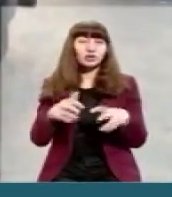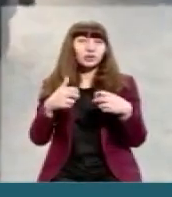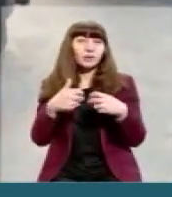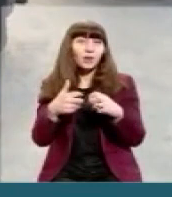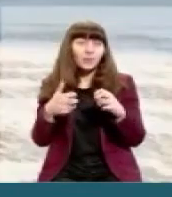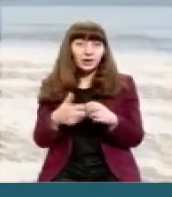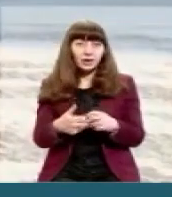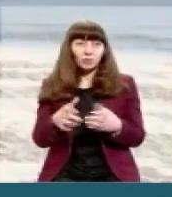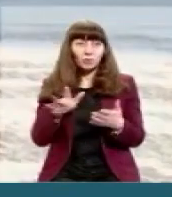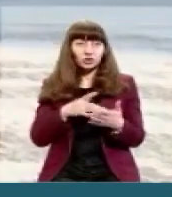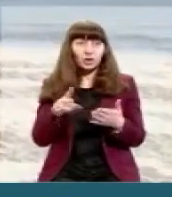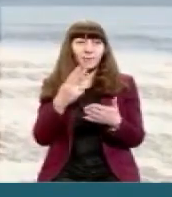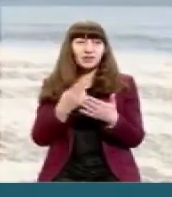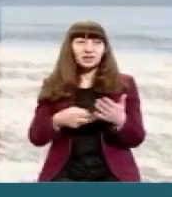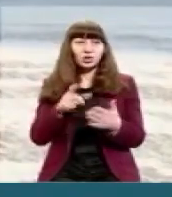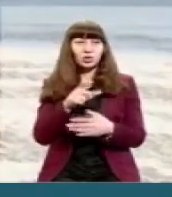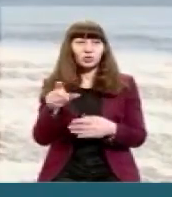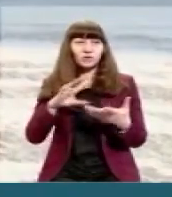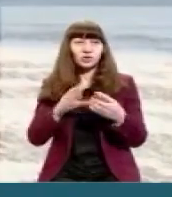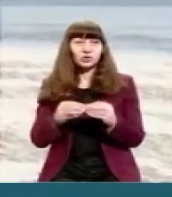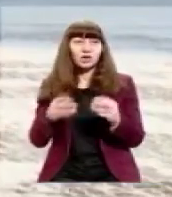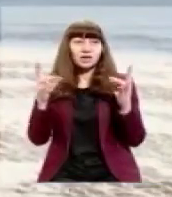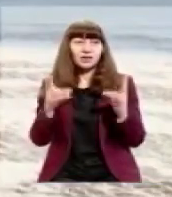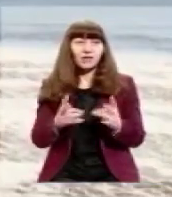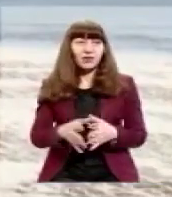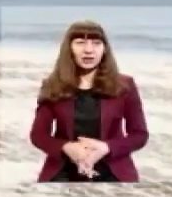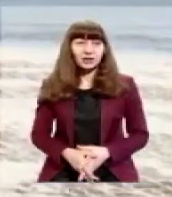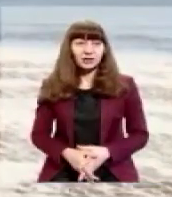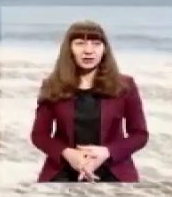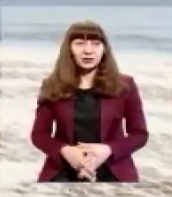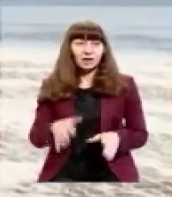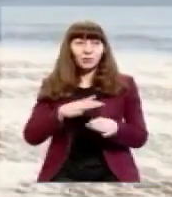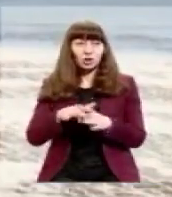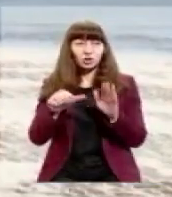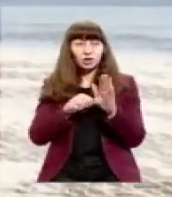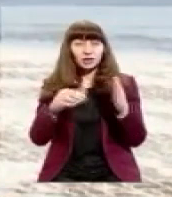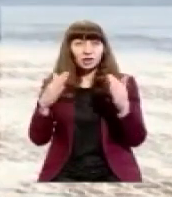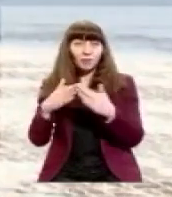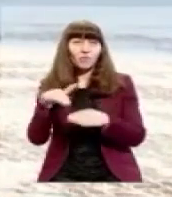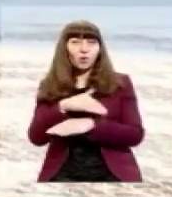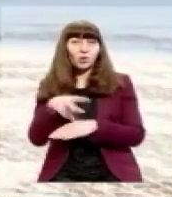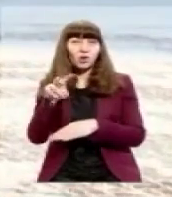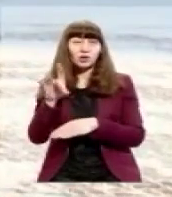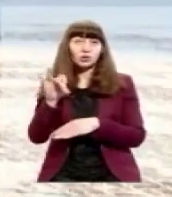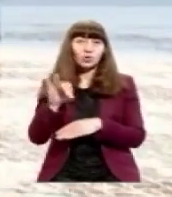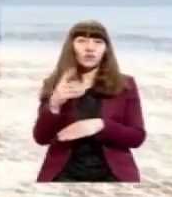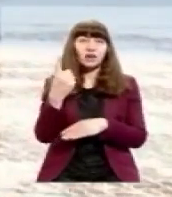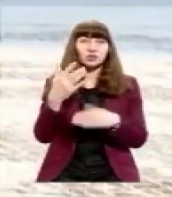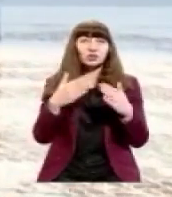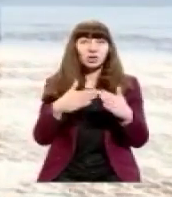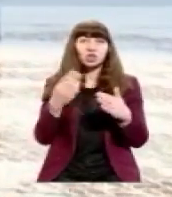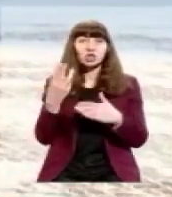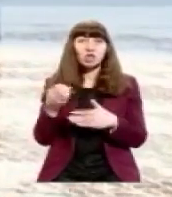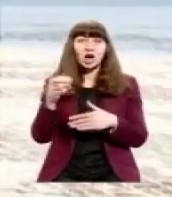и посчитать убытки. В результате аварии подтоплено 6 домов по улице Летянова и 1 дом по улице